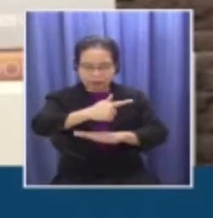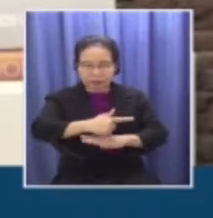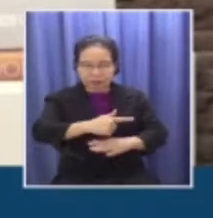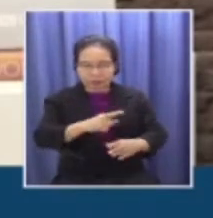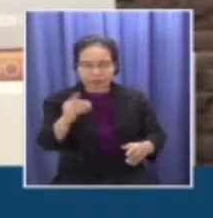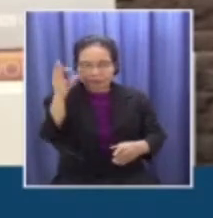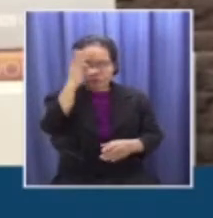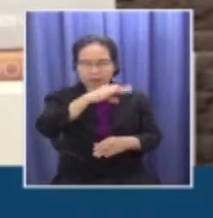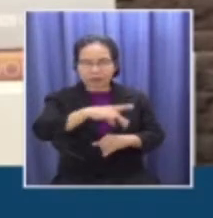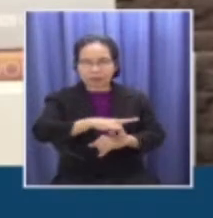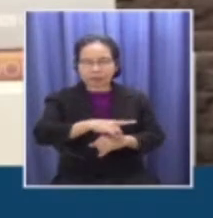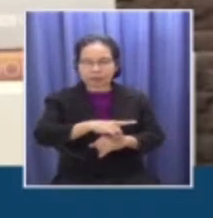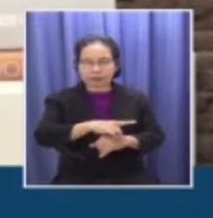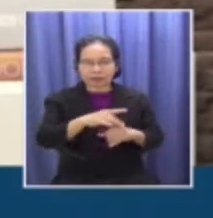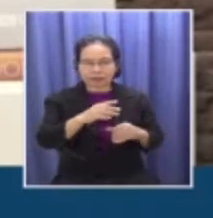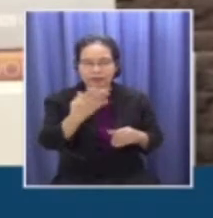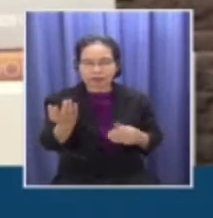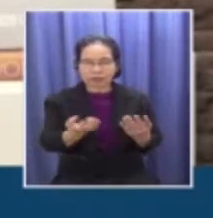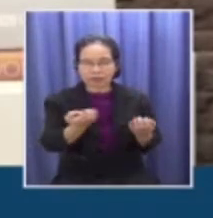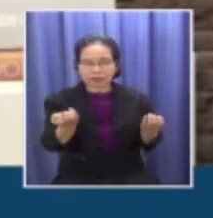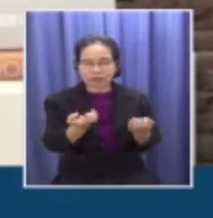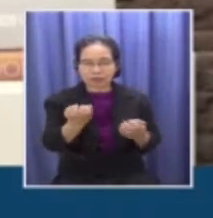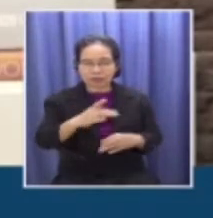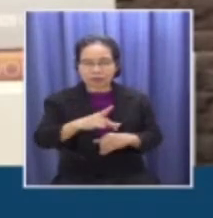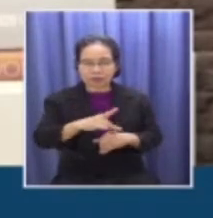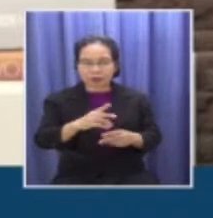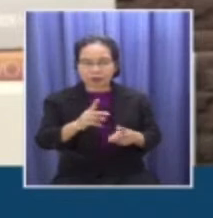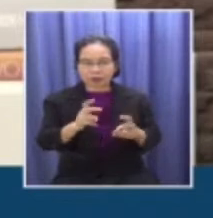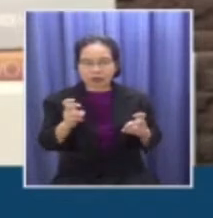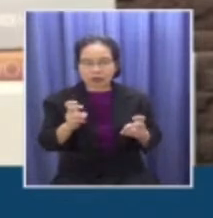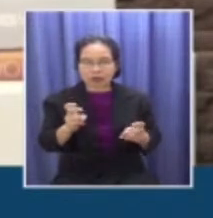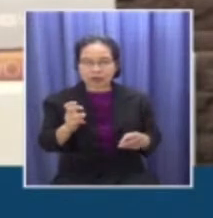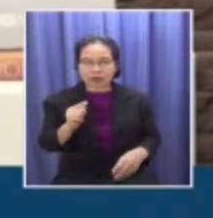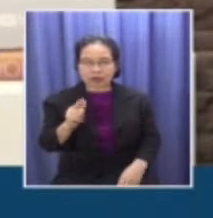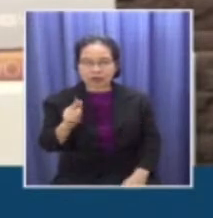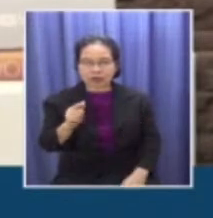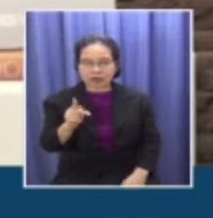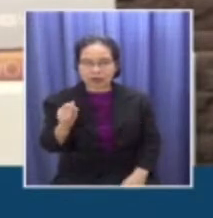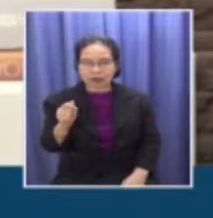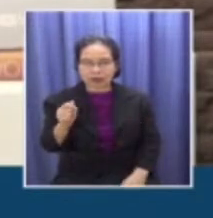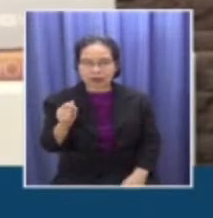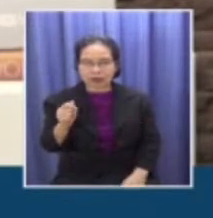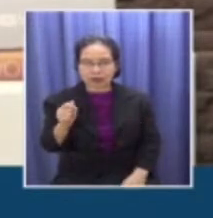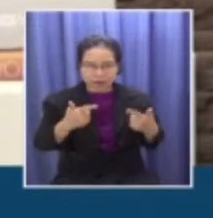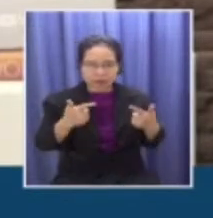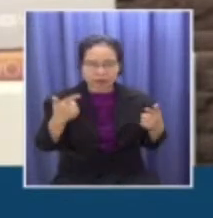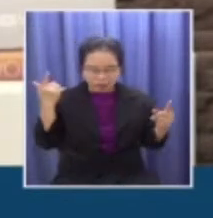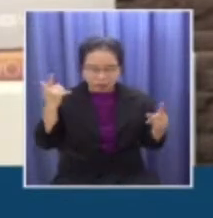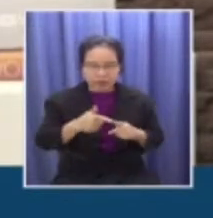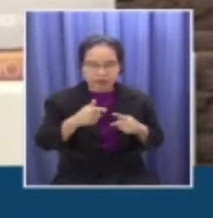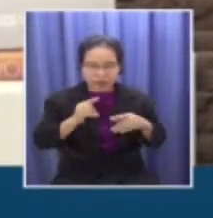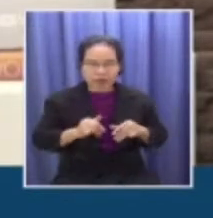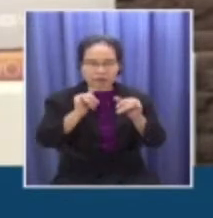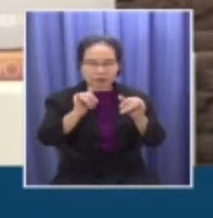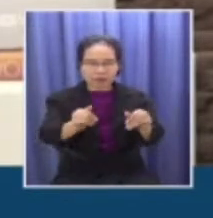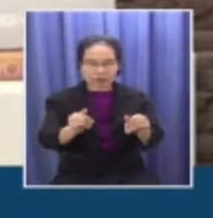da so ha yi no wɔn nkwa egyina asase so nneɛma ani